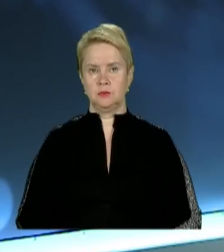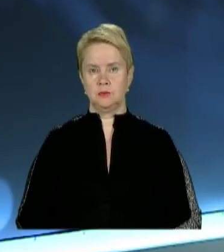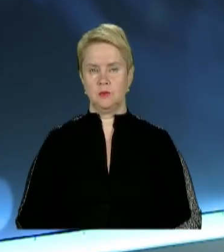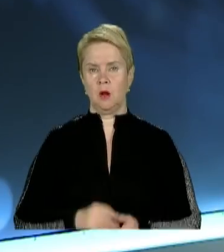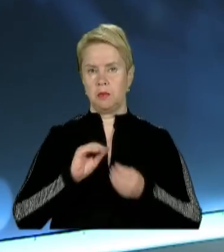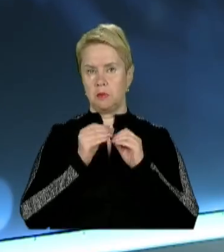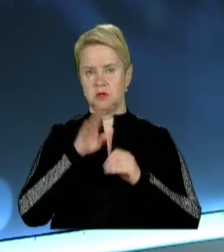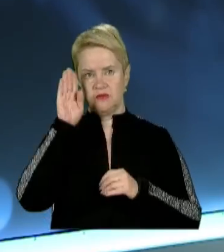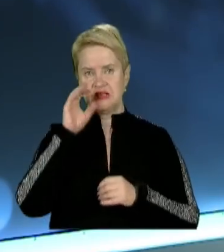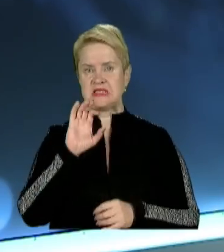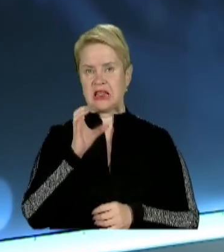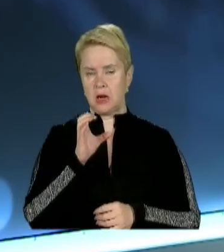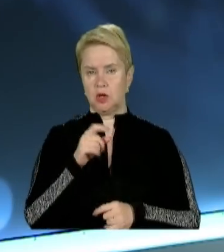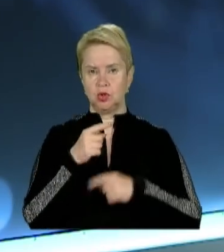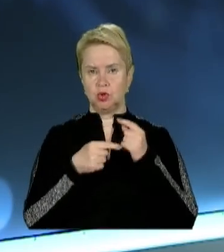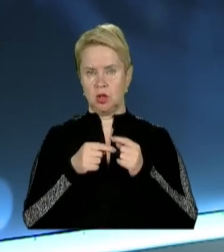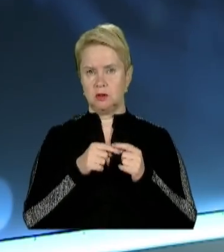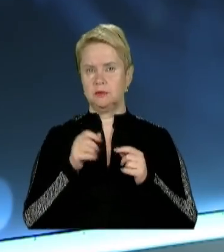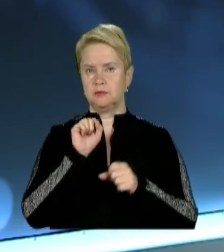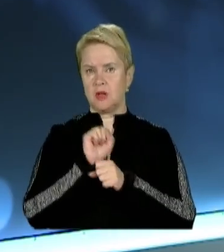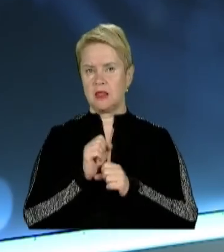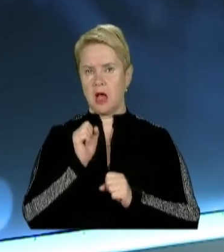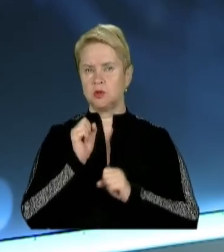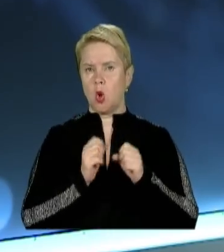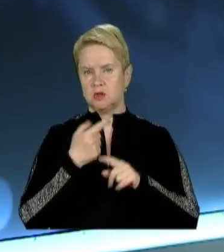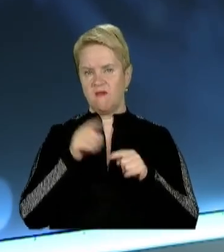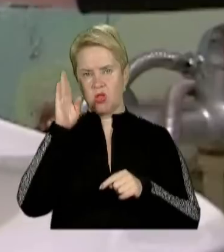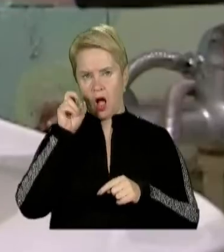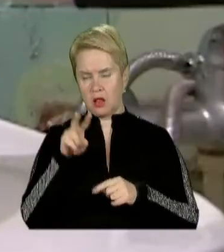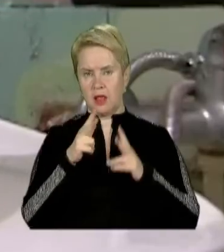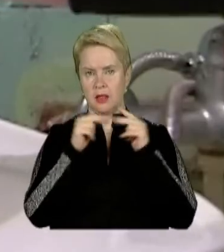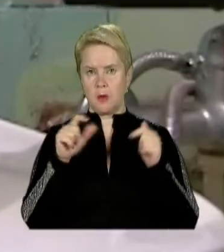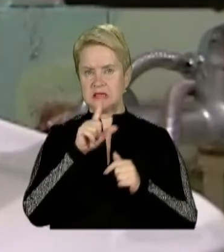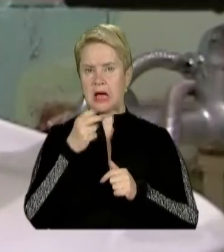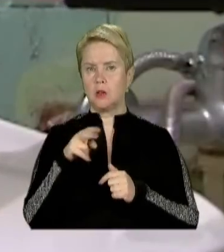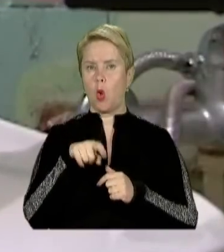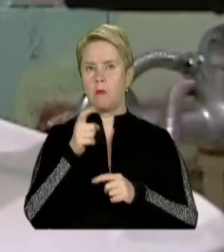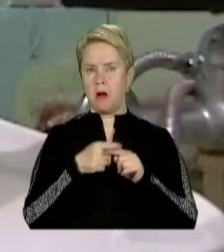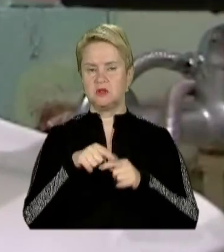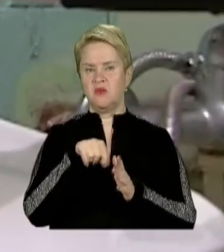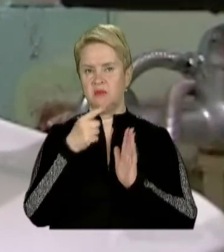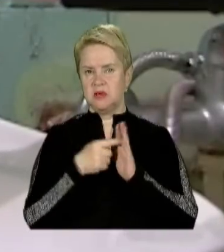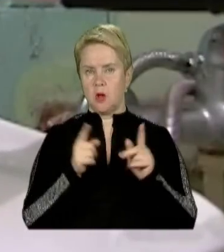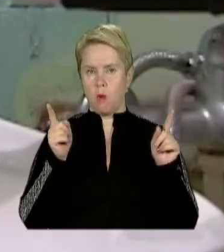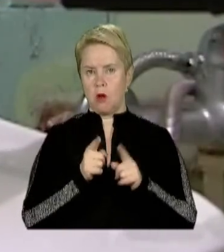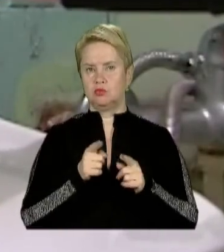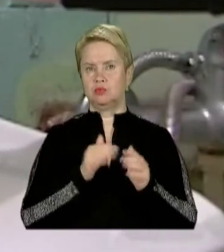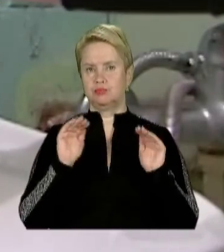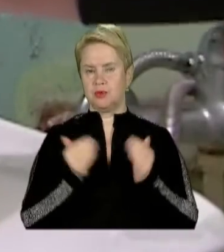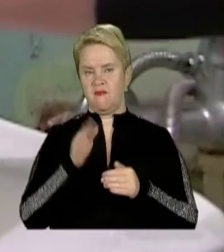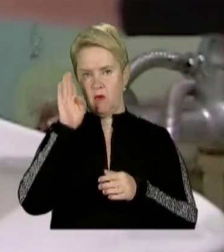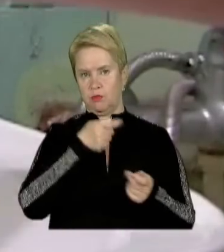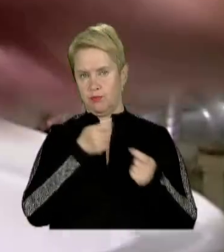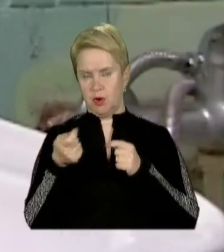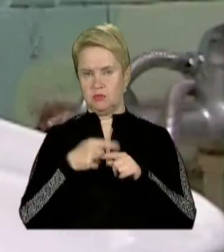Перебої з водою у Синельниково через нестромлення насосних станцій водоканалу Дніпро-Західний Донбас у місті обмежили подачу питної.